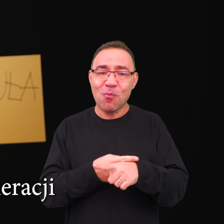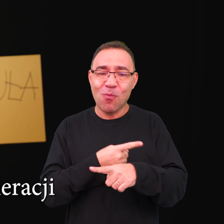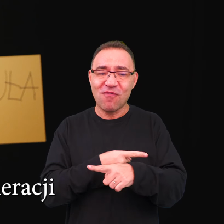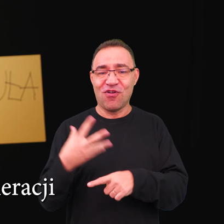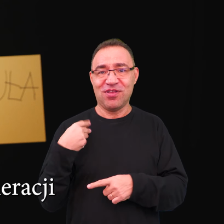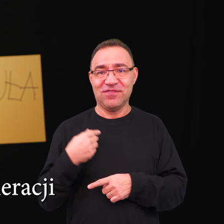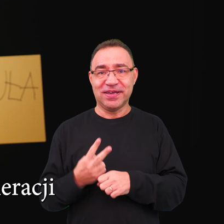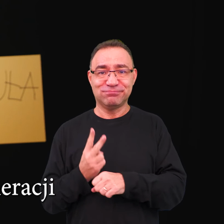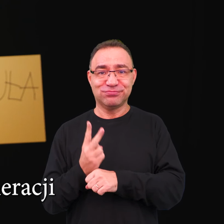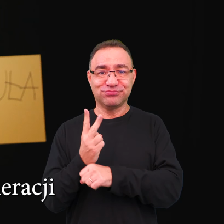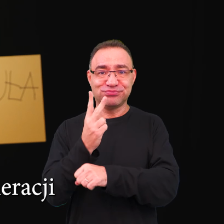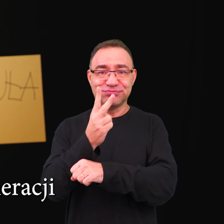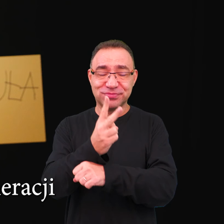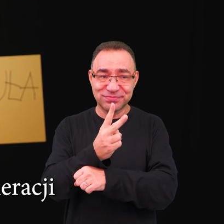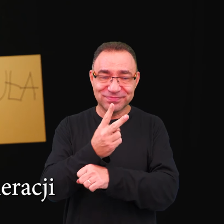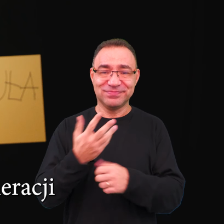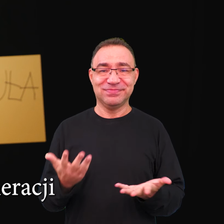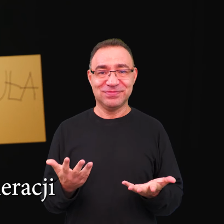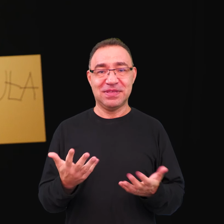powoli do tej generacji tak